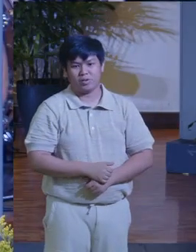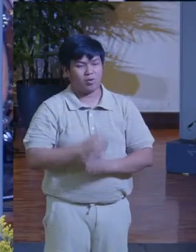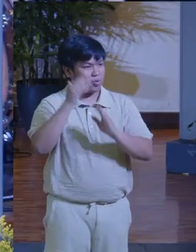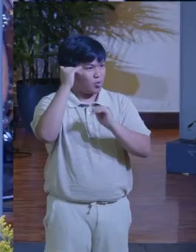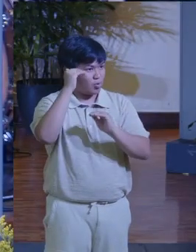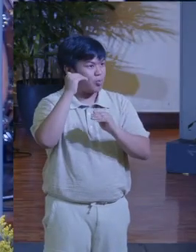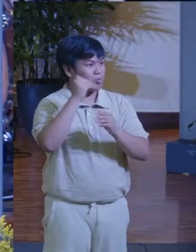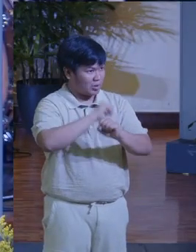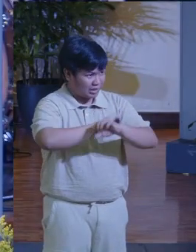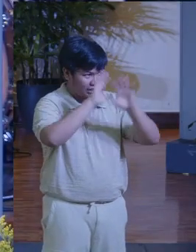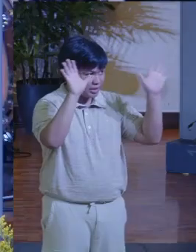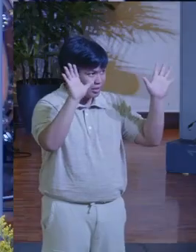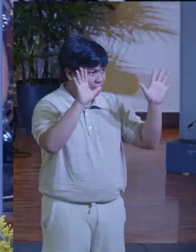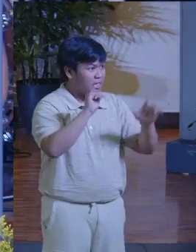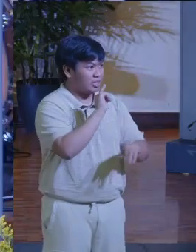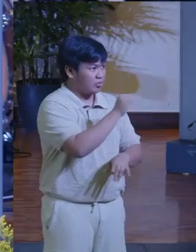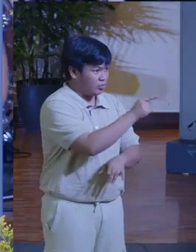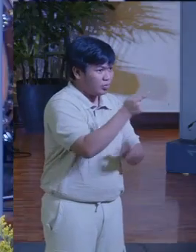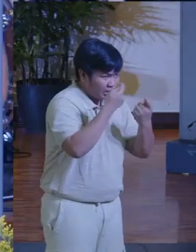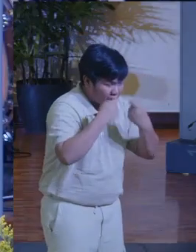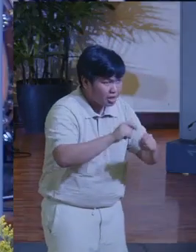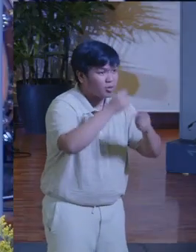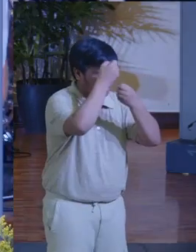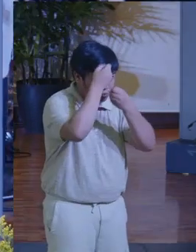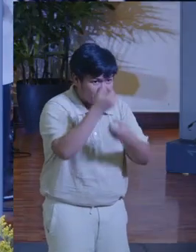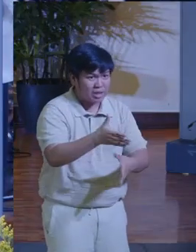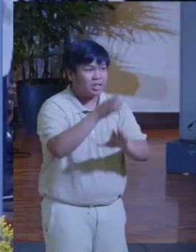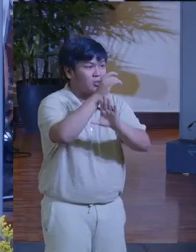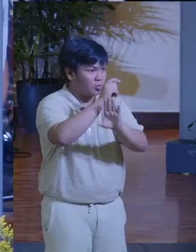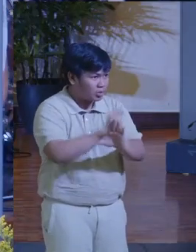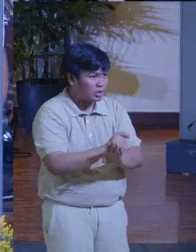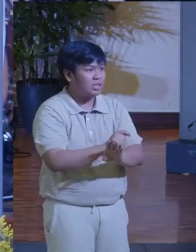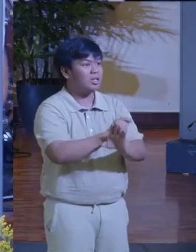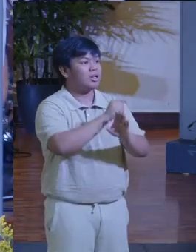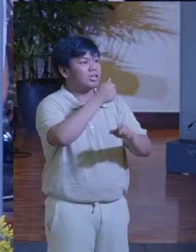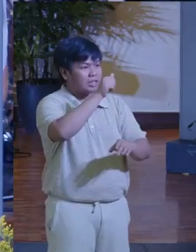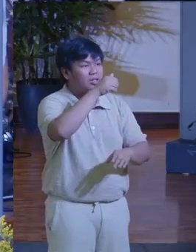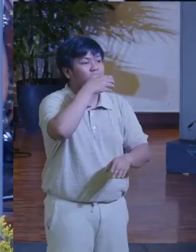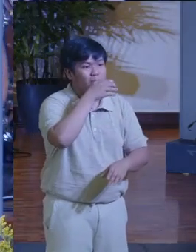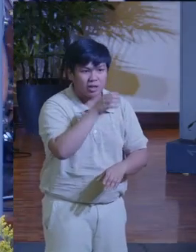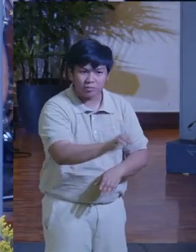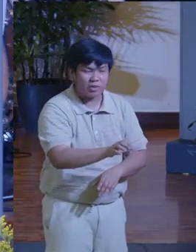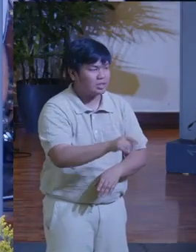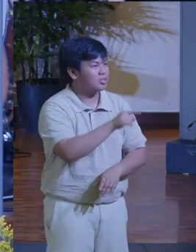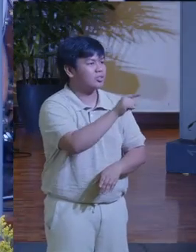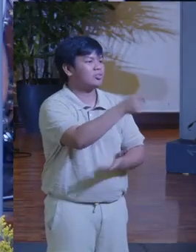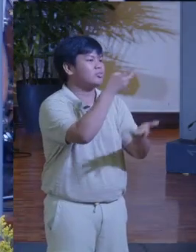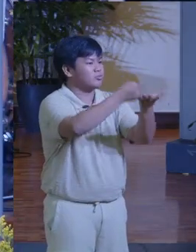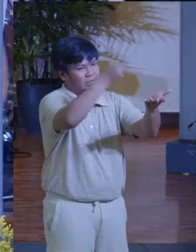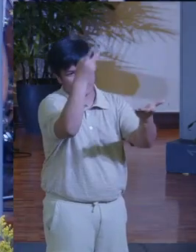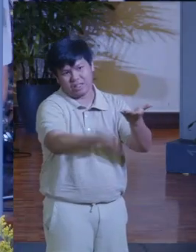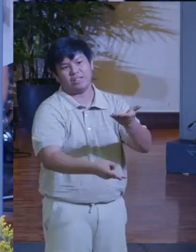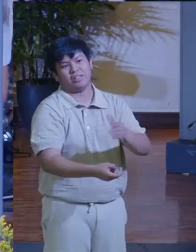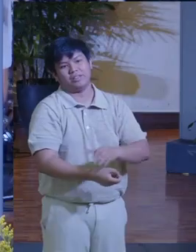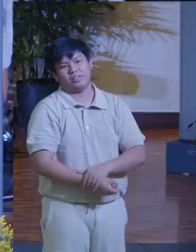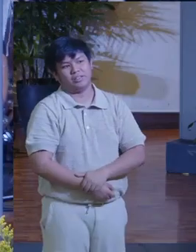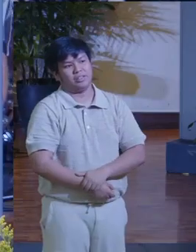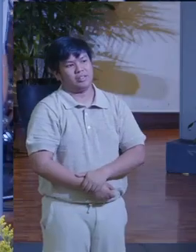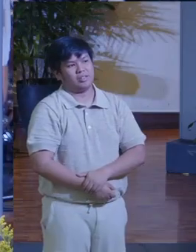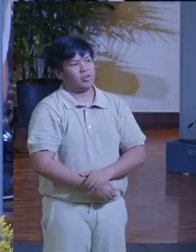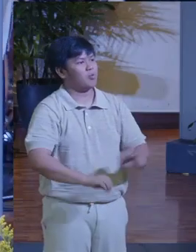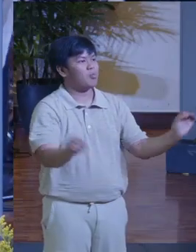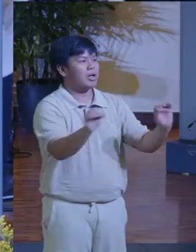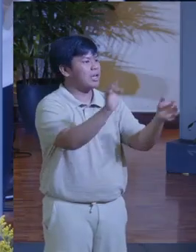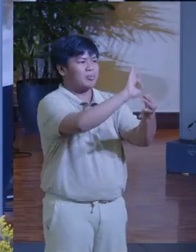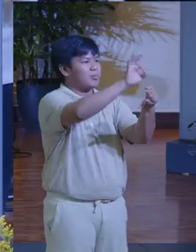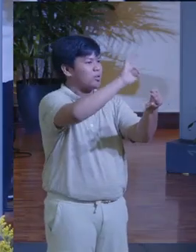beses inulit ni Pablo no? At ganyan din naman ang sinasabi sa ibang portions of Scripture.